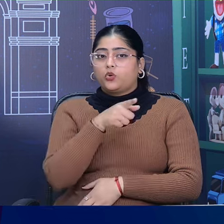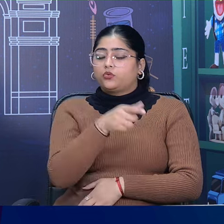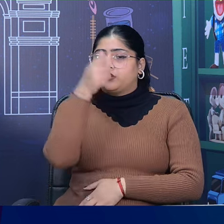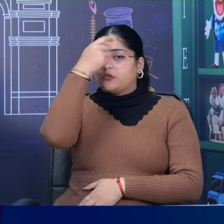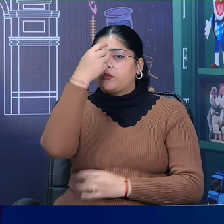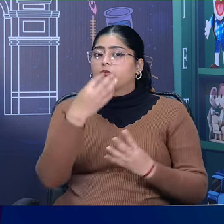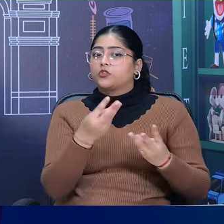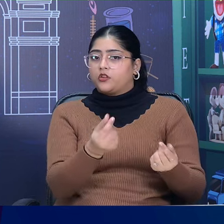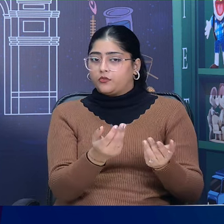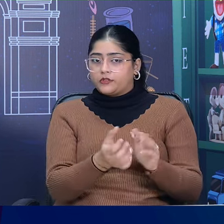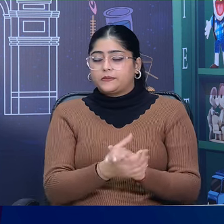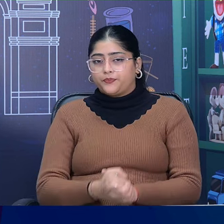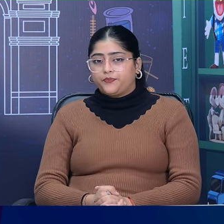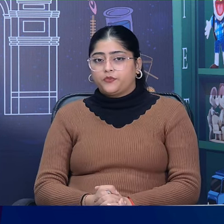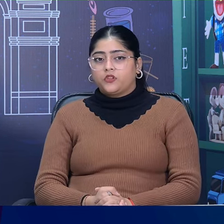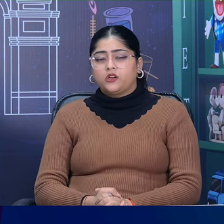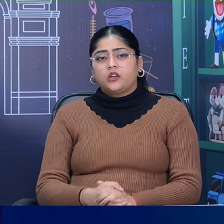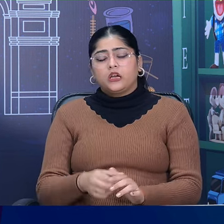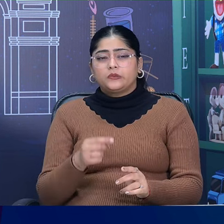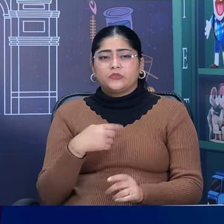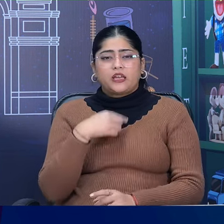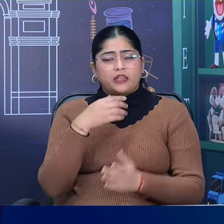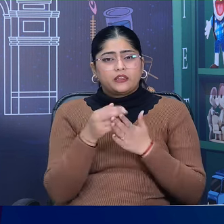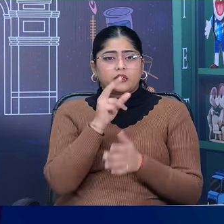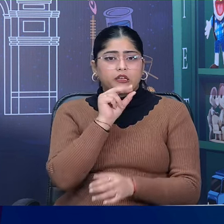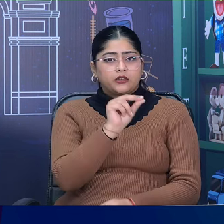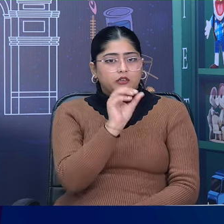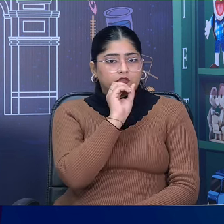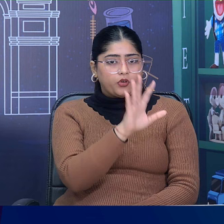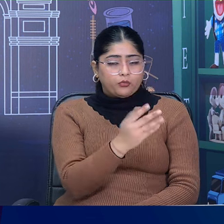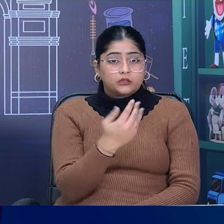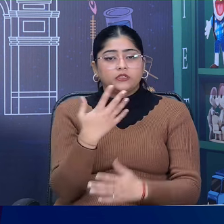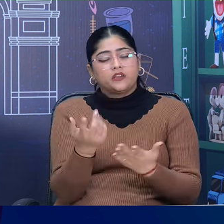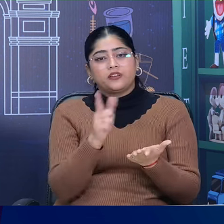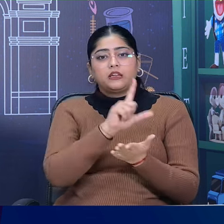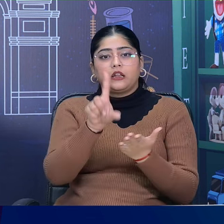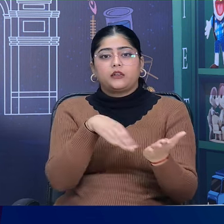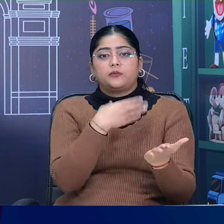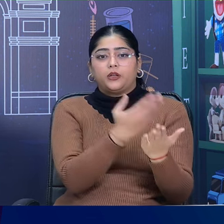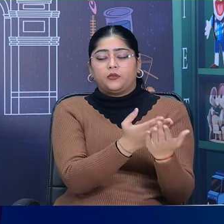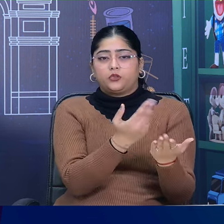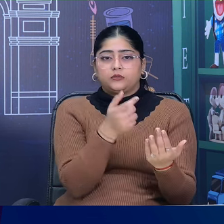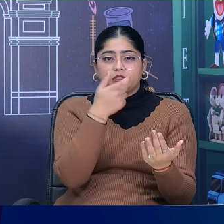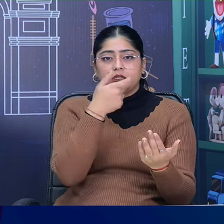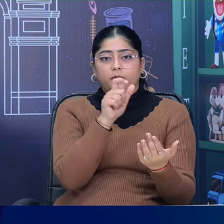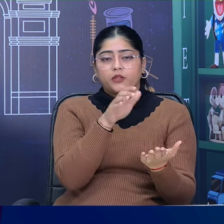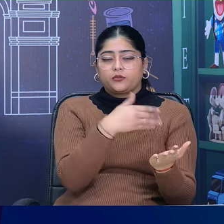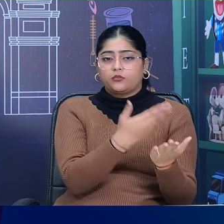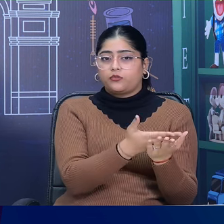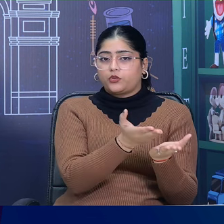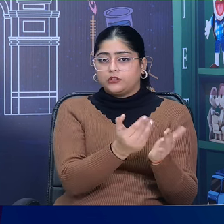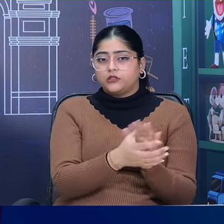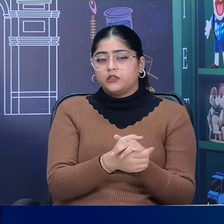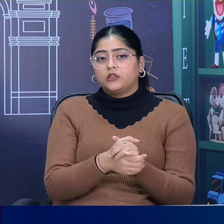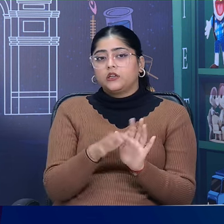सकता है आप वर्बल भी बोल सकते हैं और रिटन में भी लेके जा सकते हैं अगर ब्लॉक लेवल प समाधान आपको नहीं मिल रहा तो आप इसको लेके जा सकते हैं